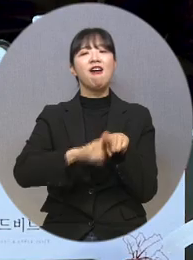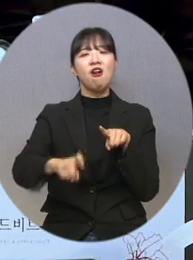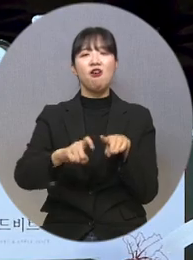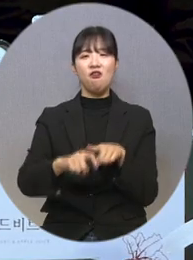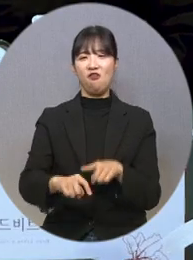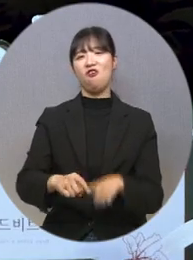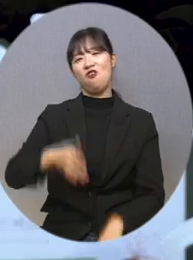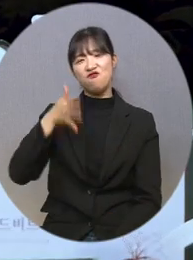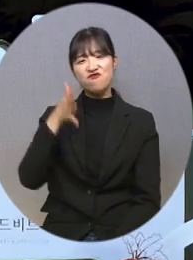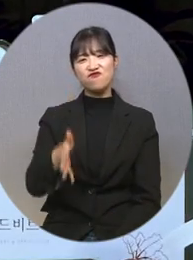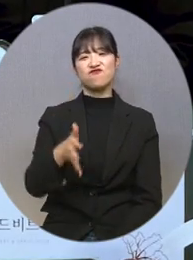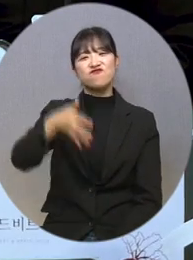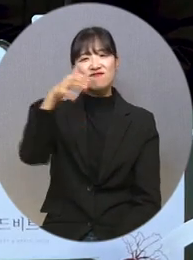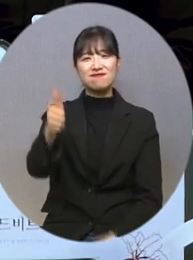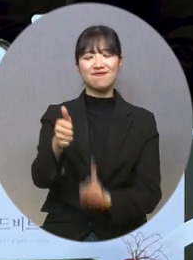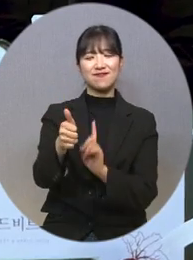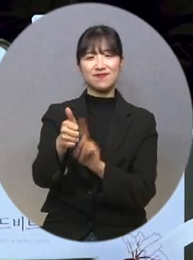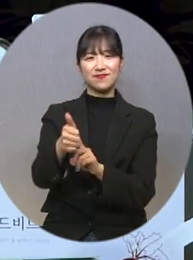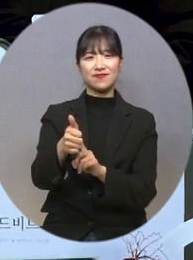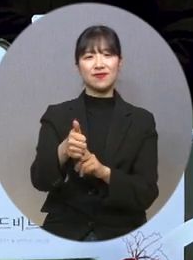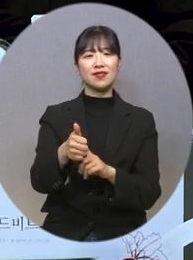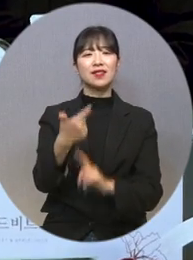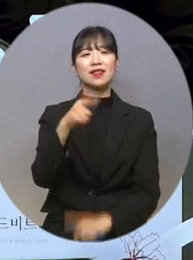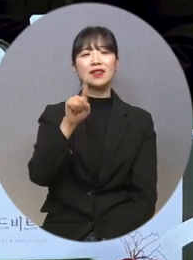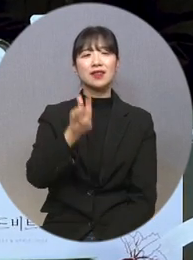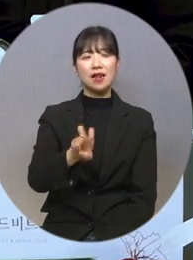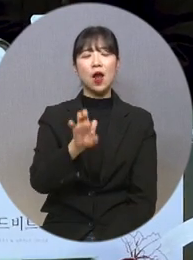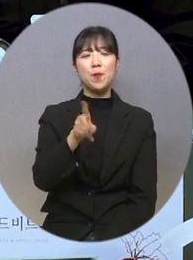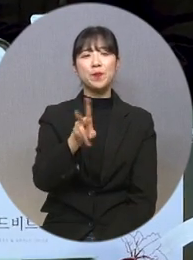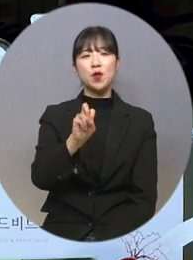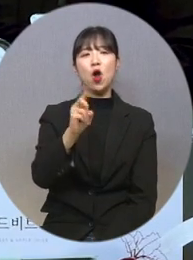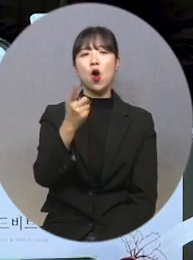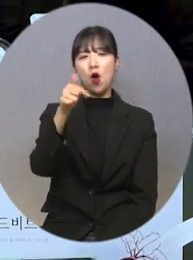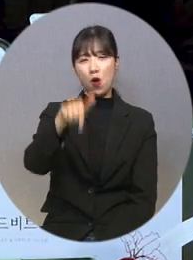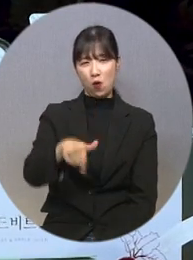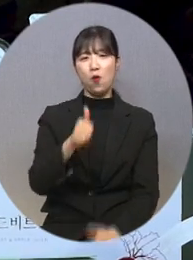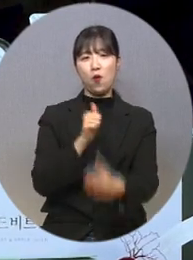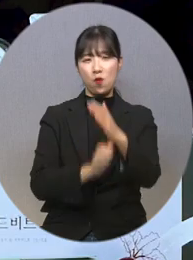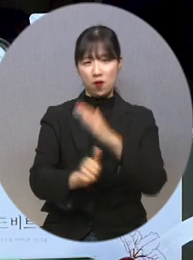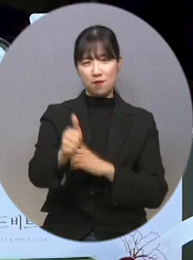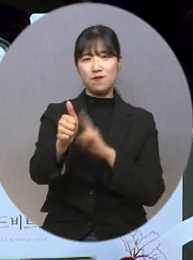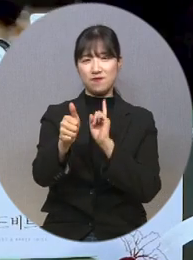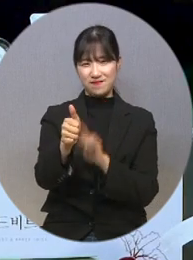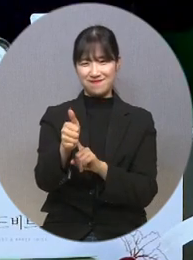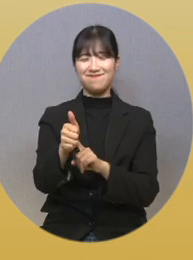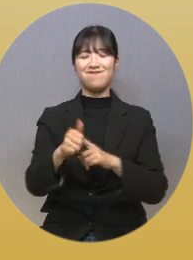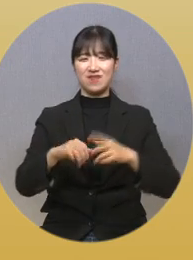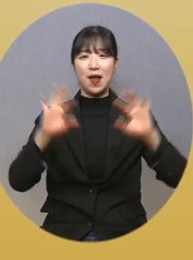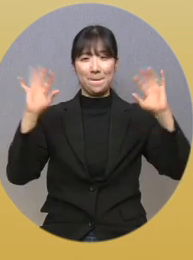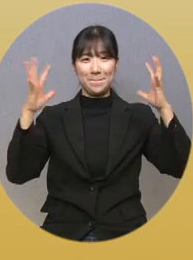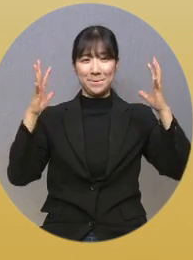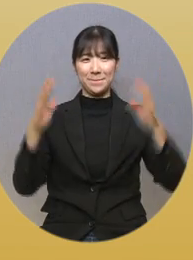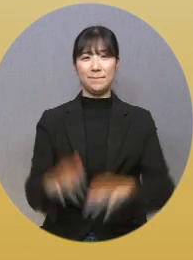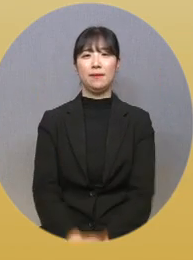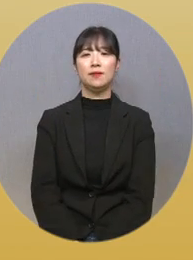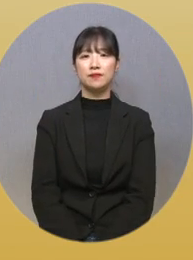아버지 네. 대부 남영옥 대표님께서 들고 나오시는 이거는 박수로.